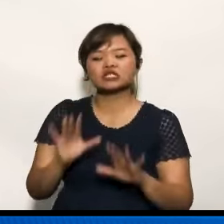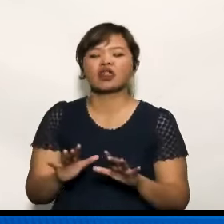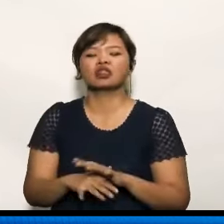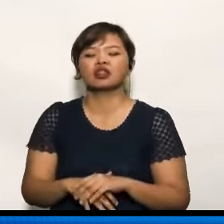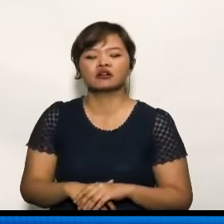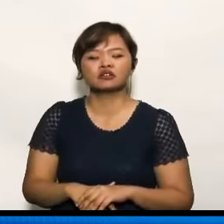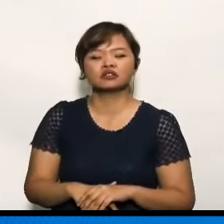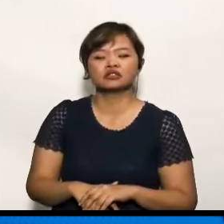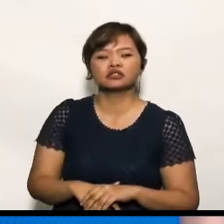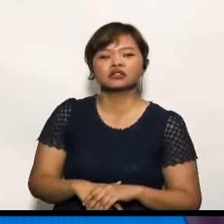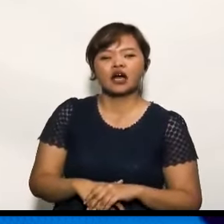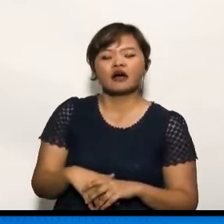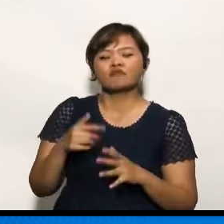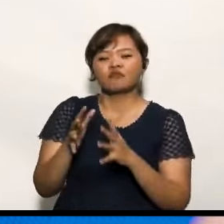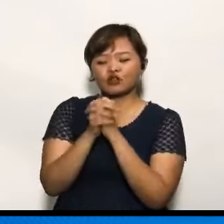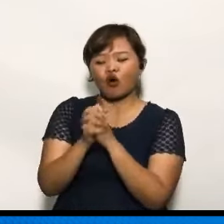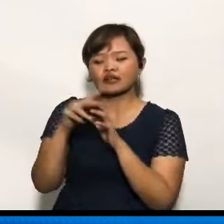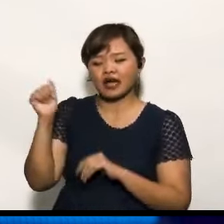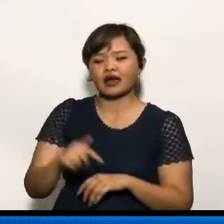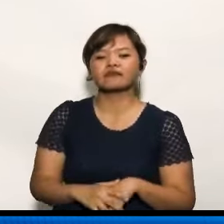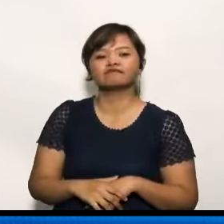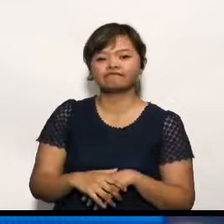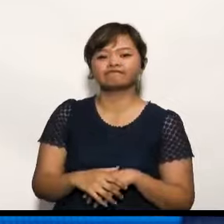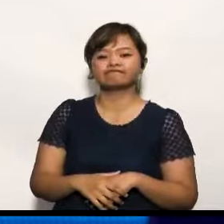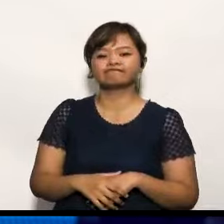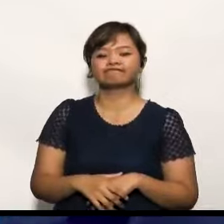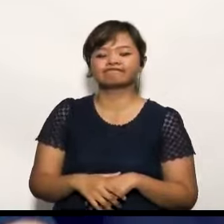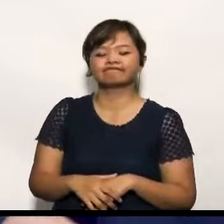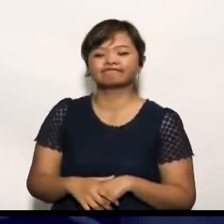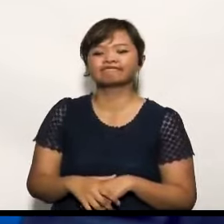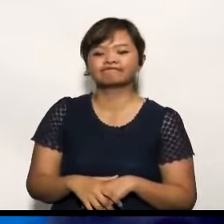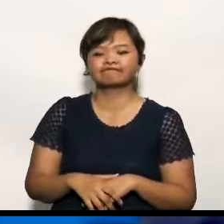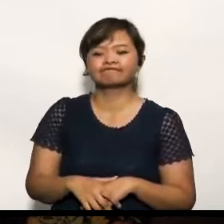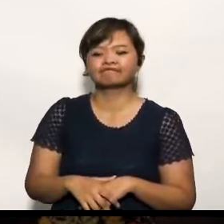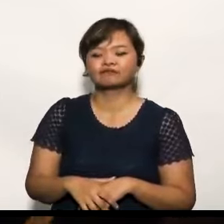mujizat. Tuhan, aku berdoa saat ini. Mari angkat tangan kita bersama-sama.